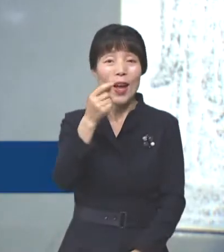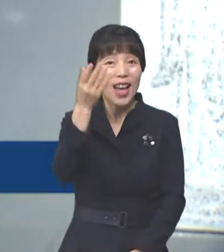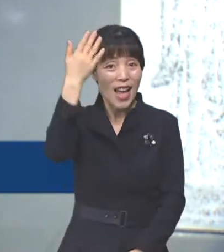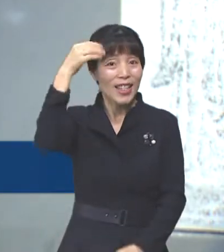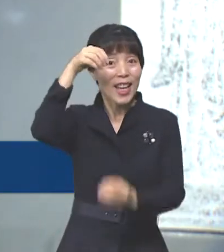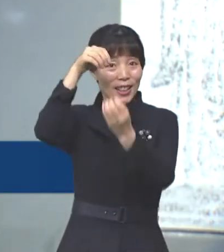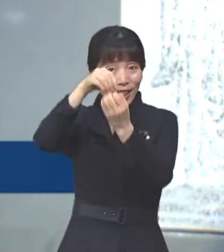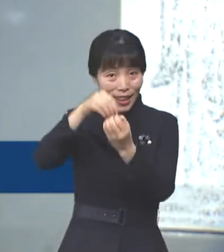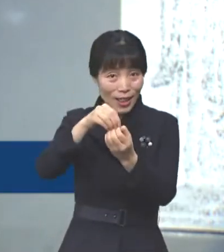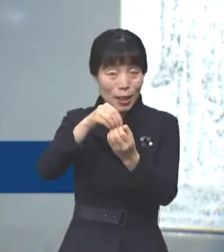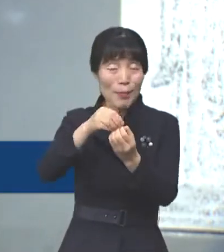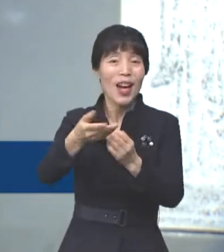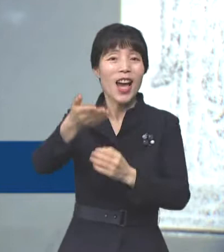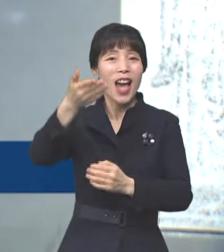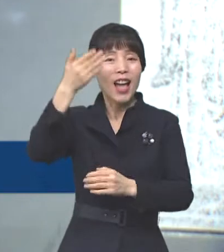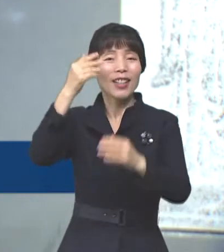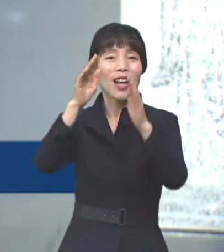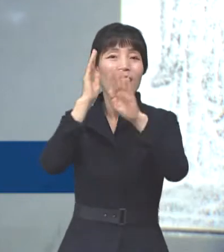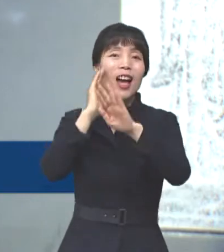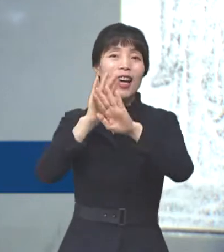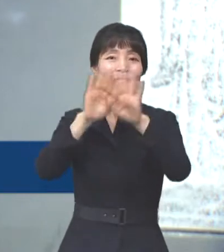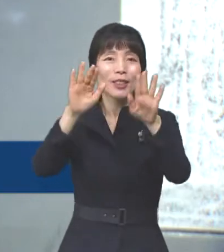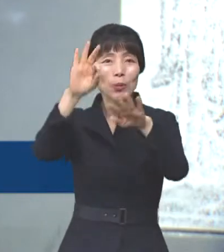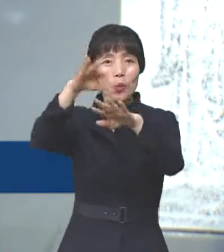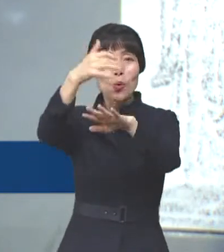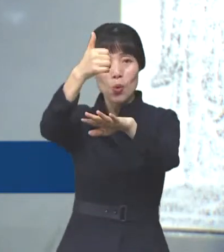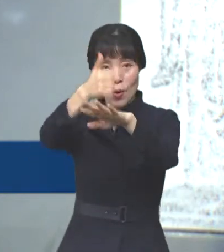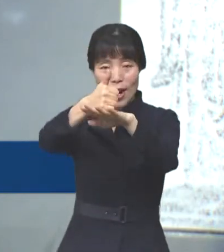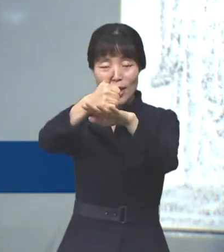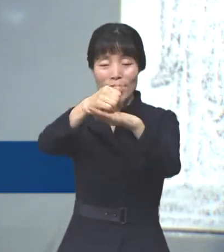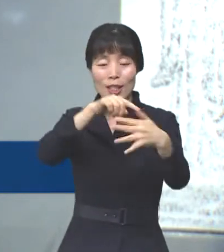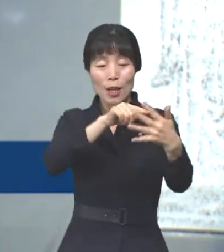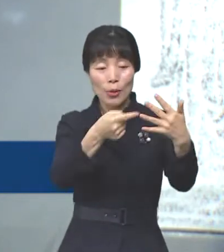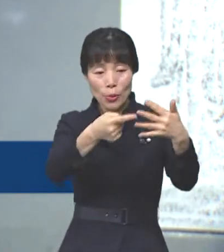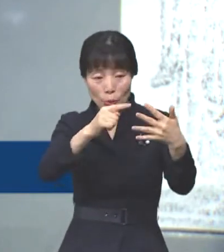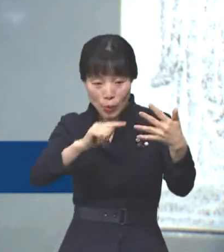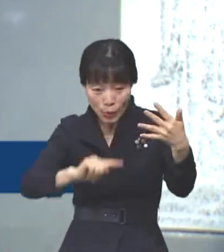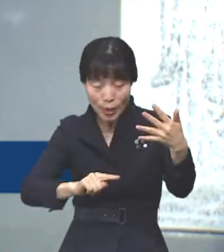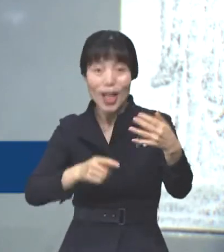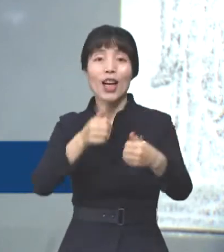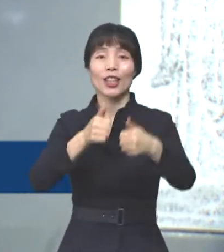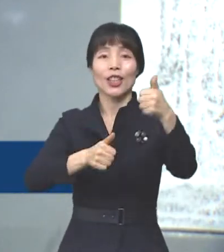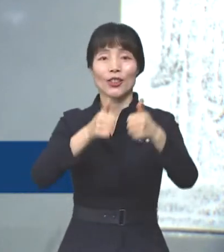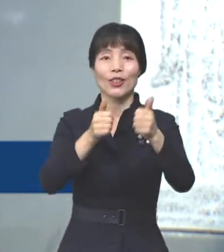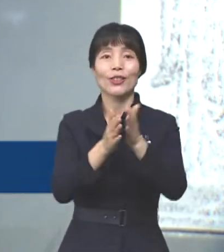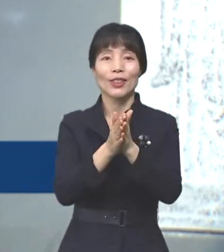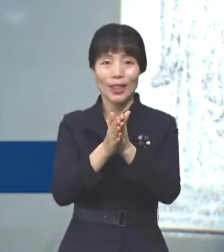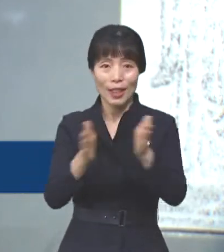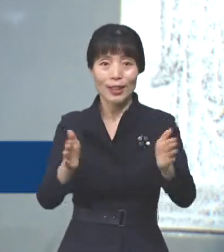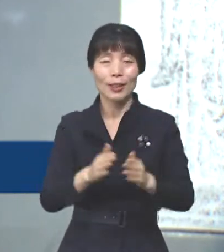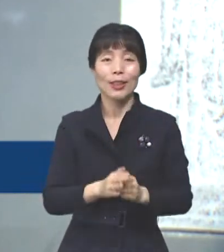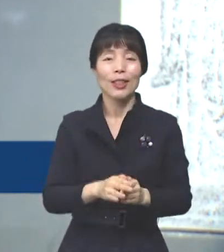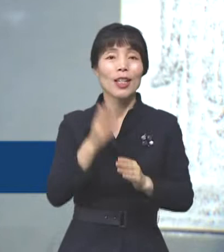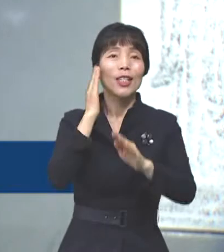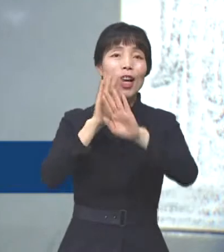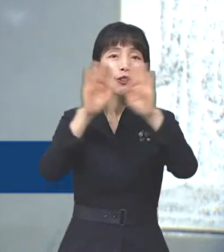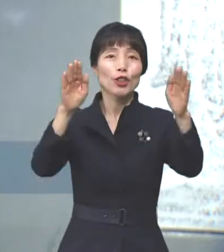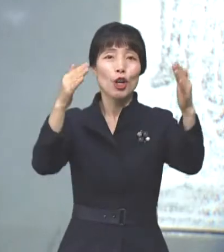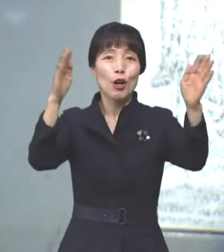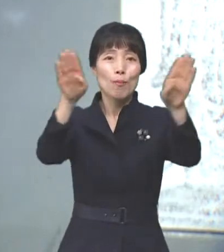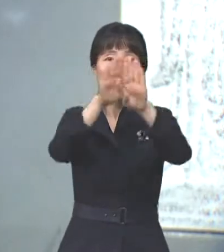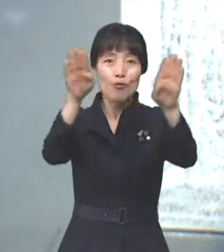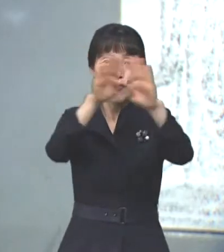예전에 옥황상제가 12띠 동물을 대상으로 순위를 매기려고 경주를 벌였대요. 그러니까 천국의 문까지 누가